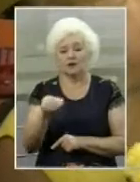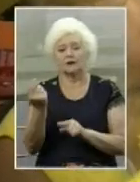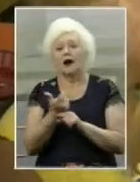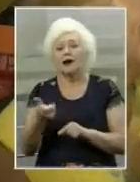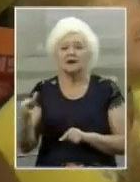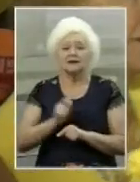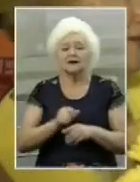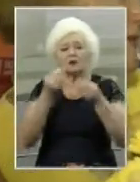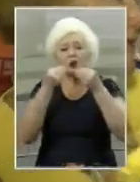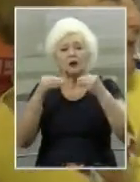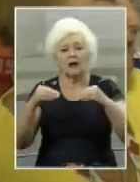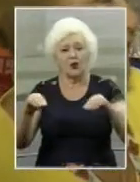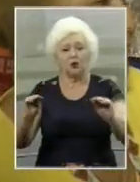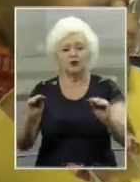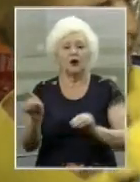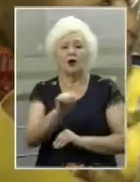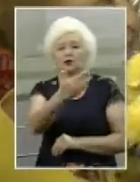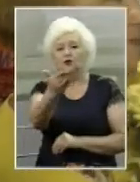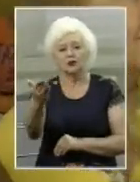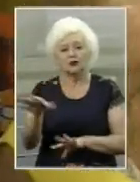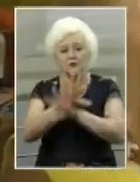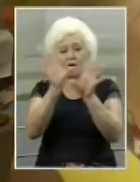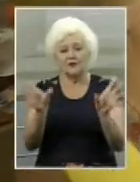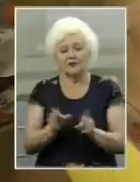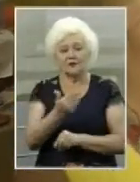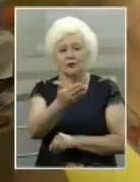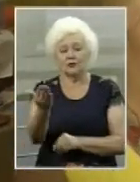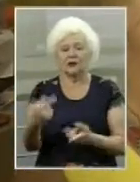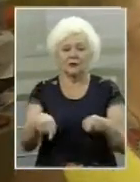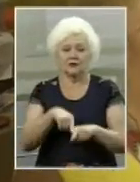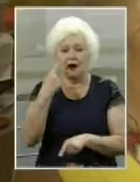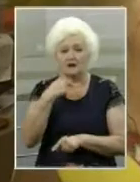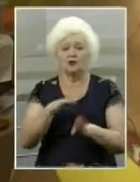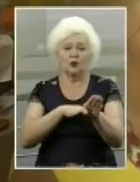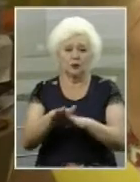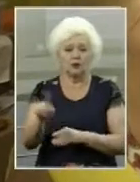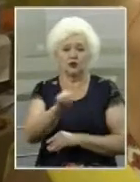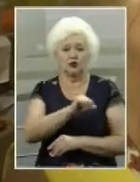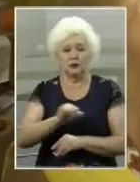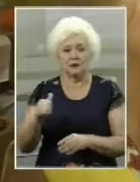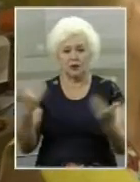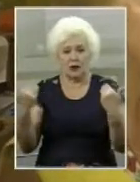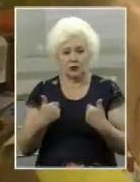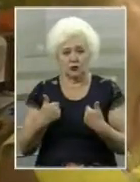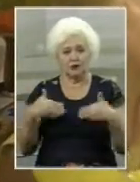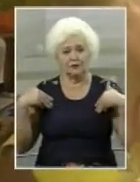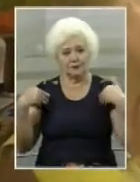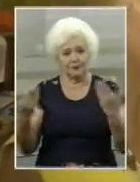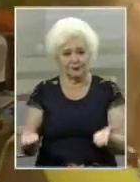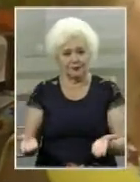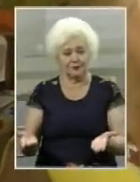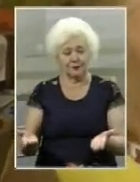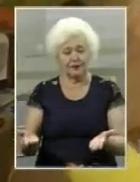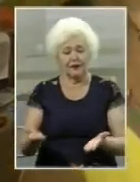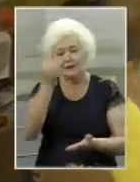самого найліпшого, щоб в тебе все, як то кажуть, збулось, що ти сама собі